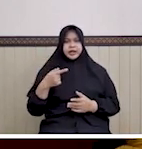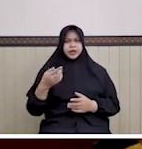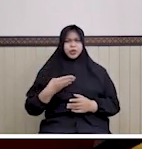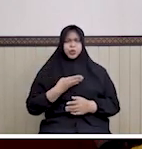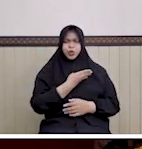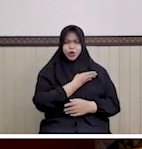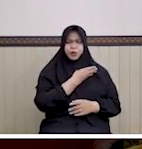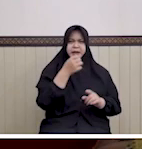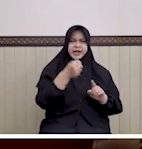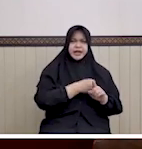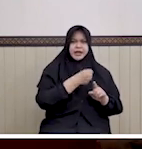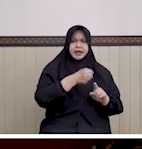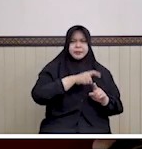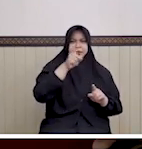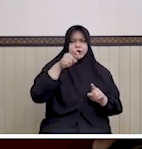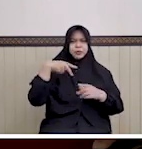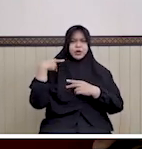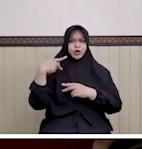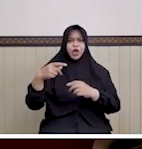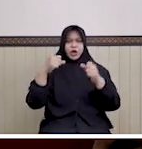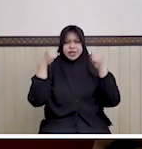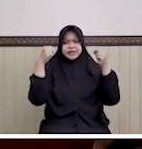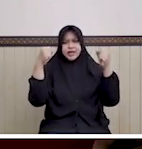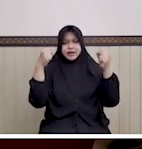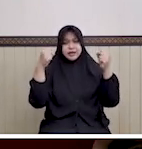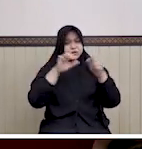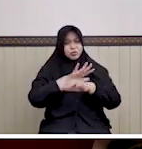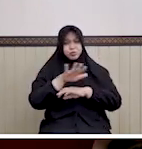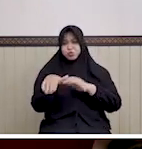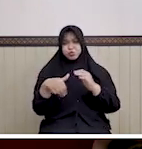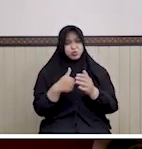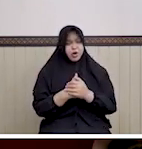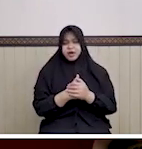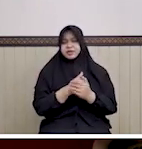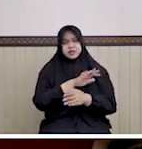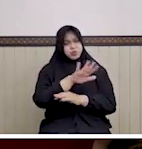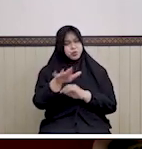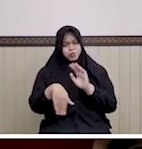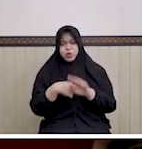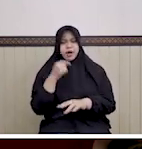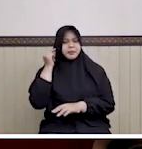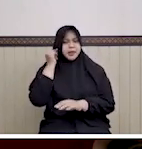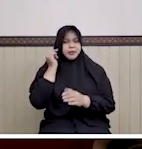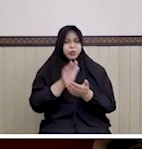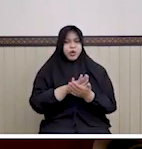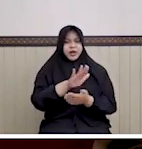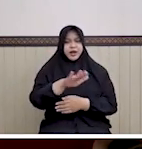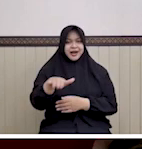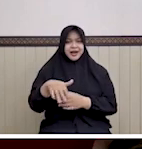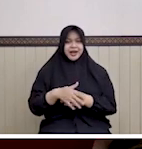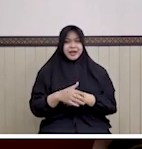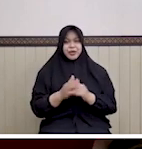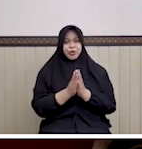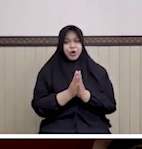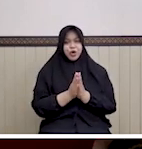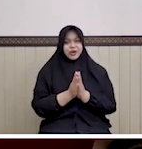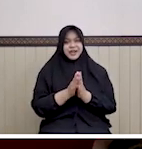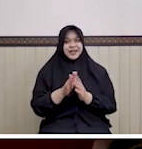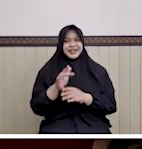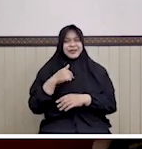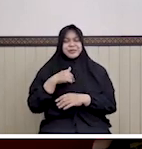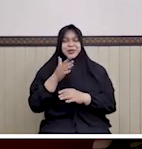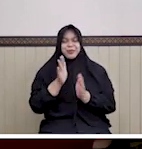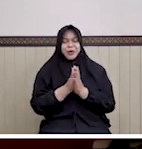kekerasan yang memerlukan pertolongan medis korban kekerasan ekor berkilauan dan anak dan anak ya Non saya kalau laki-laki